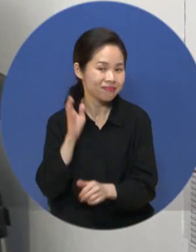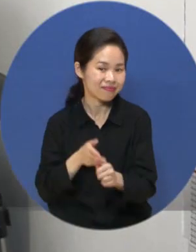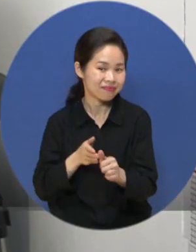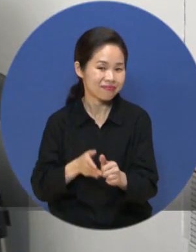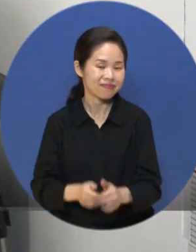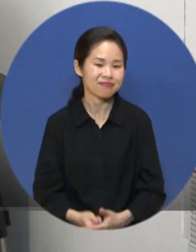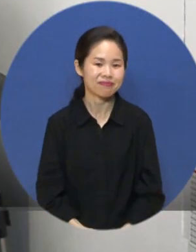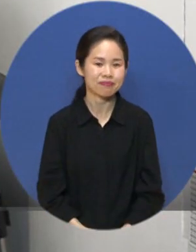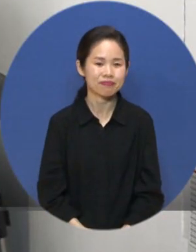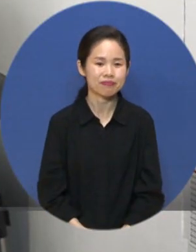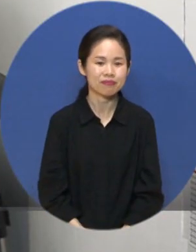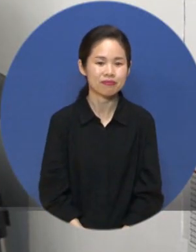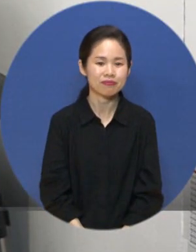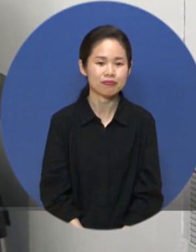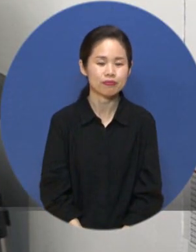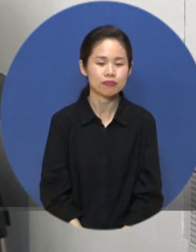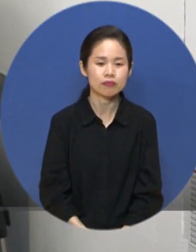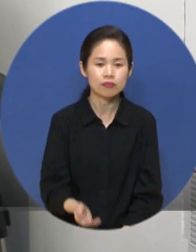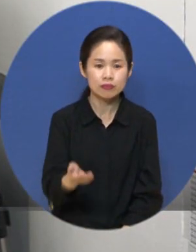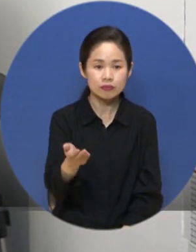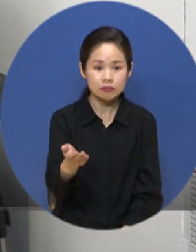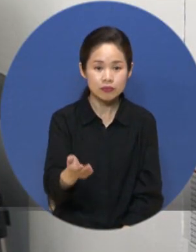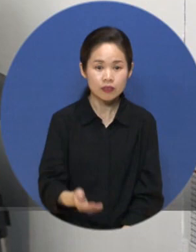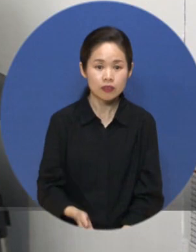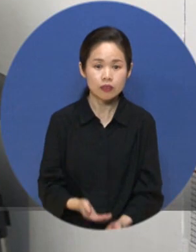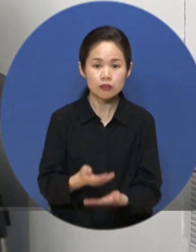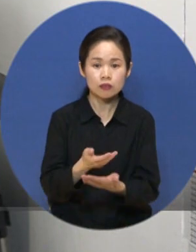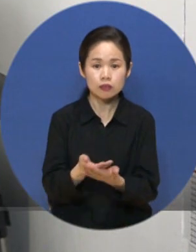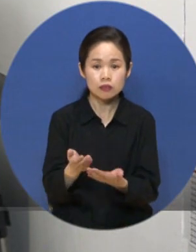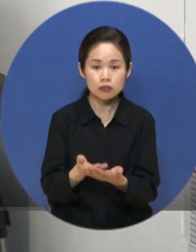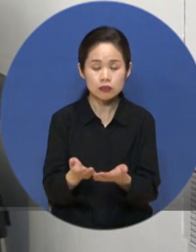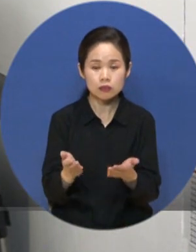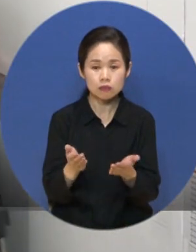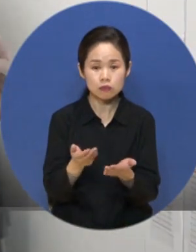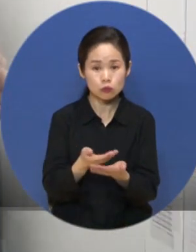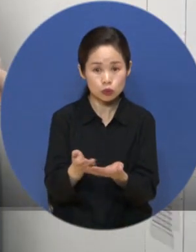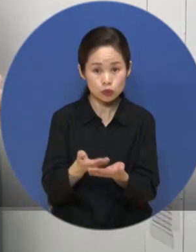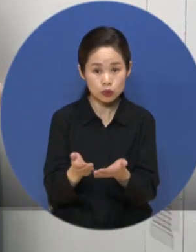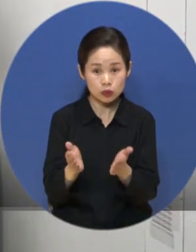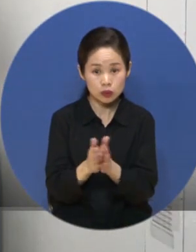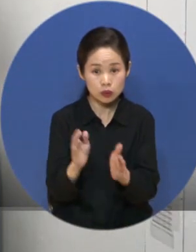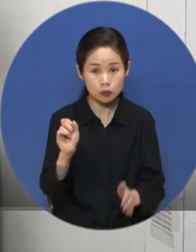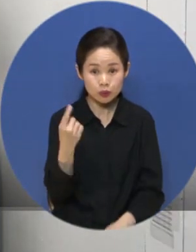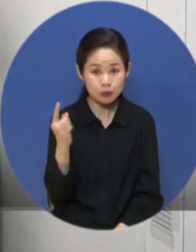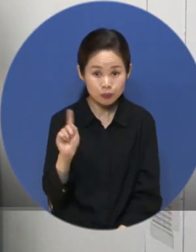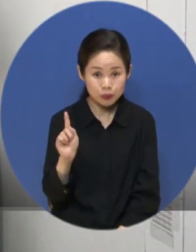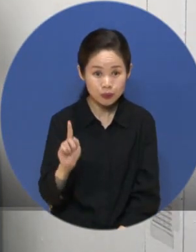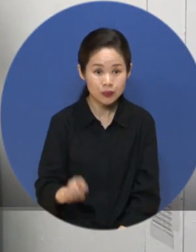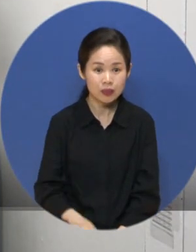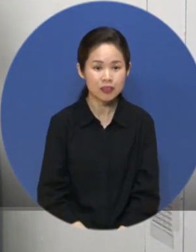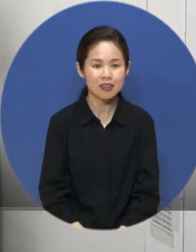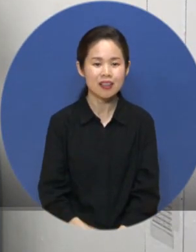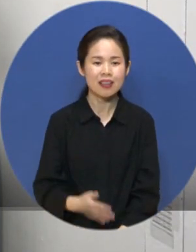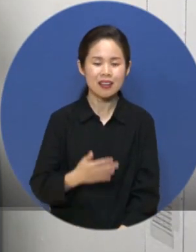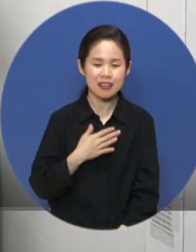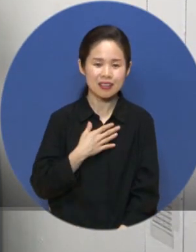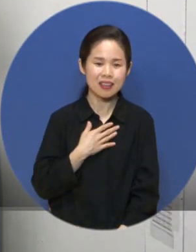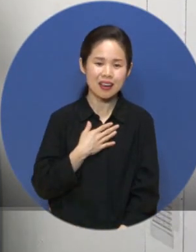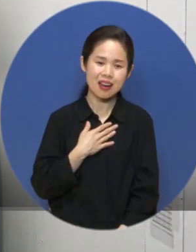저 작가님 그 그림을 시작하시게 된 계기가 궁금한데요. 그림 그리기